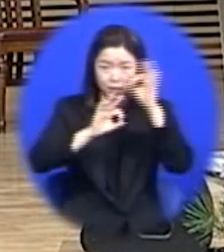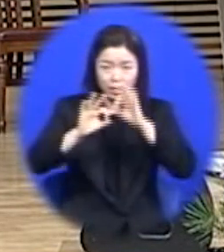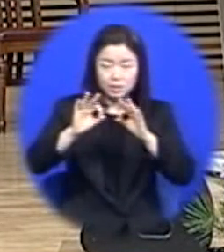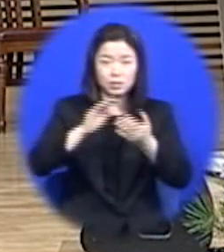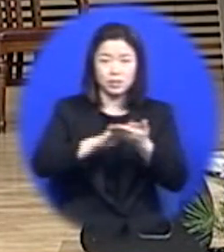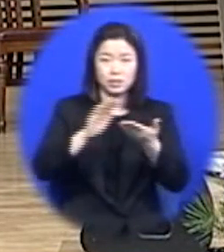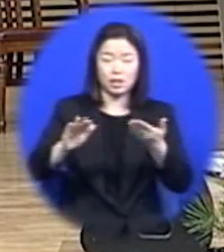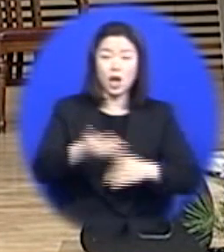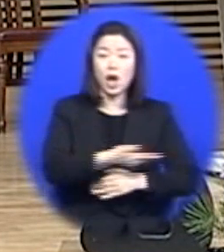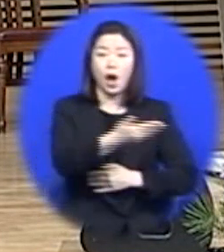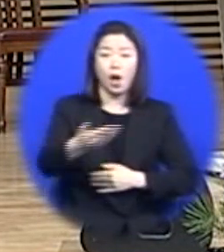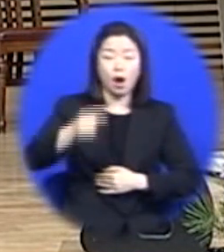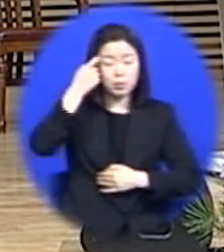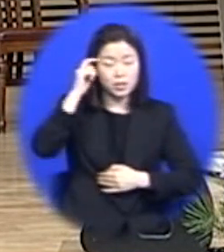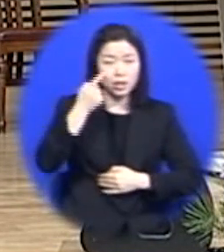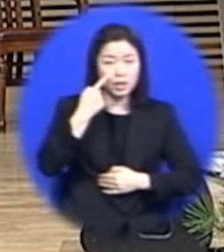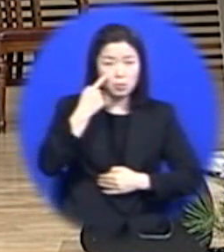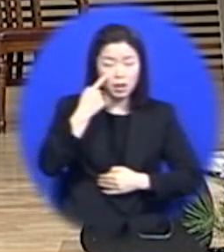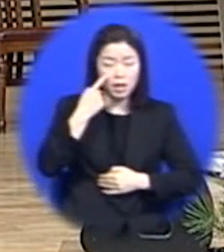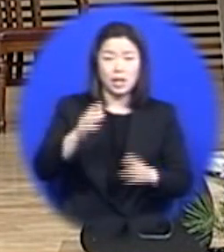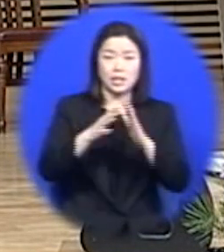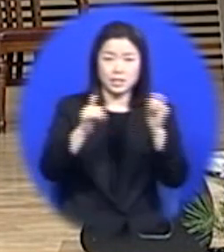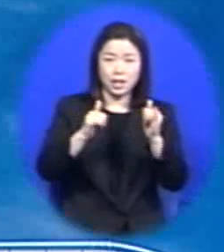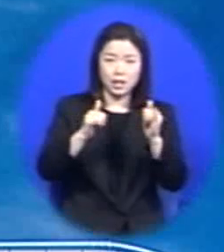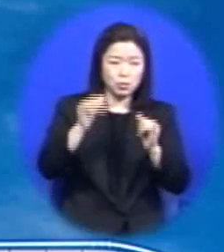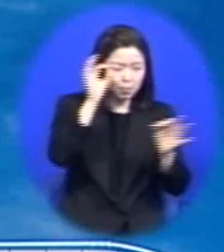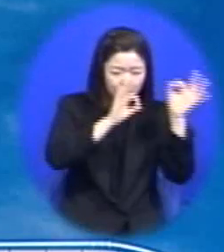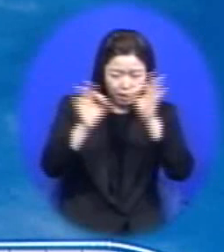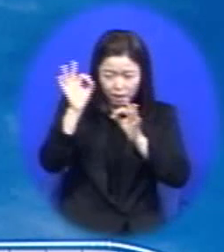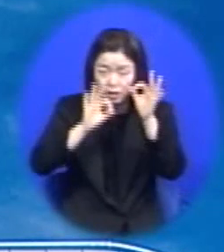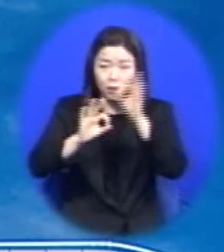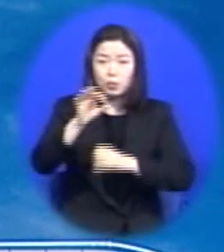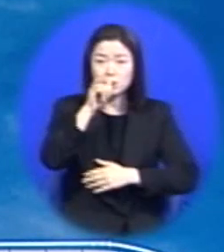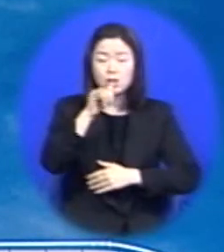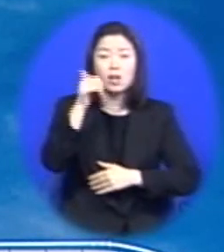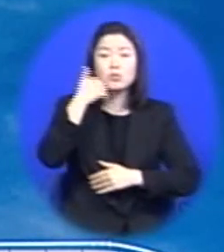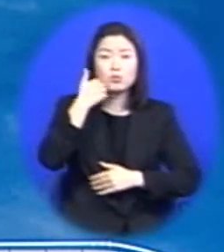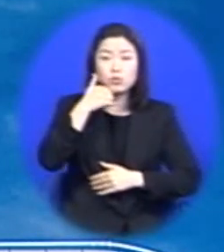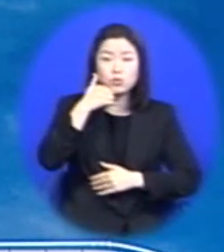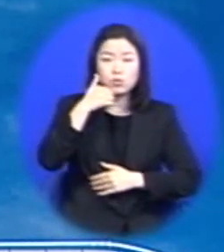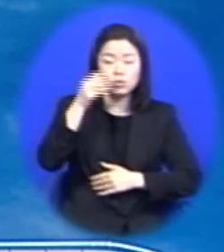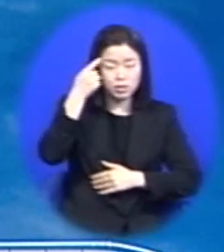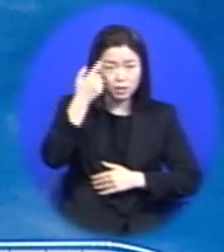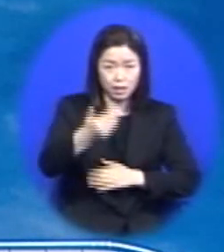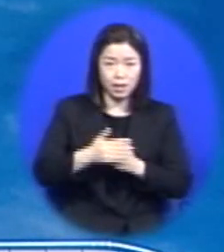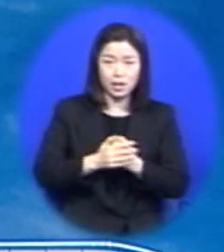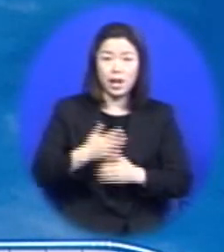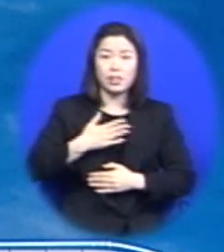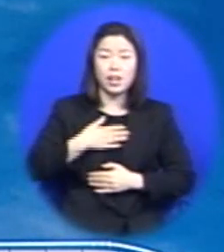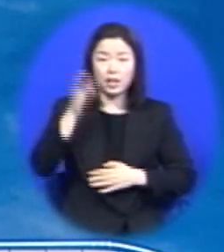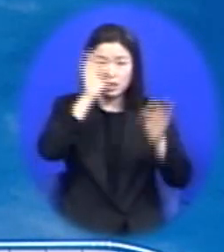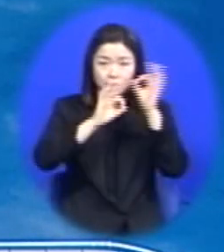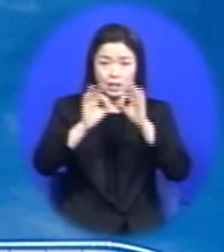여러분 한번 상상해 보세요. 하나님이 사람을 막 찾고 있습니다. 누굴까? 내가 찾는 사람이 어디